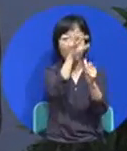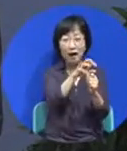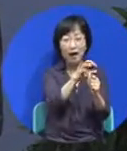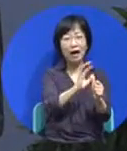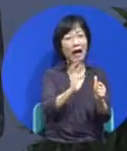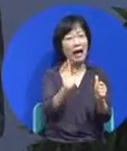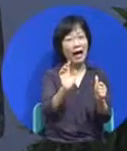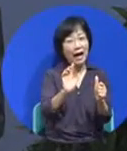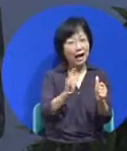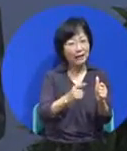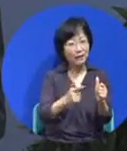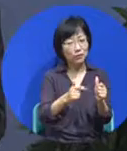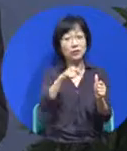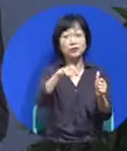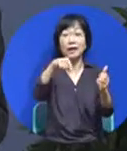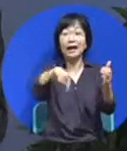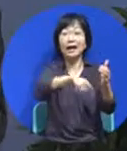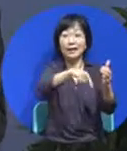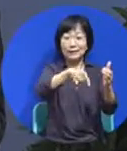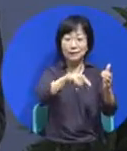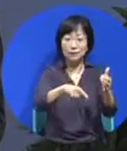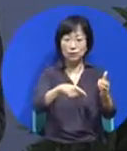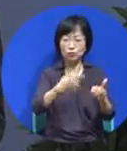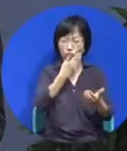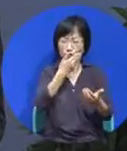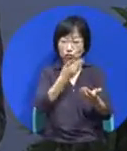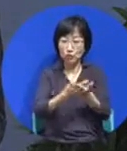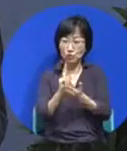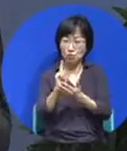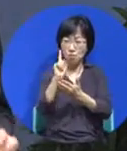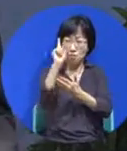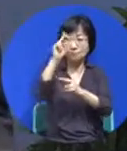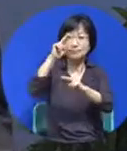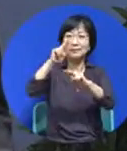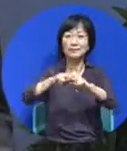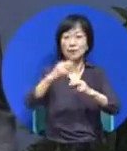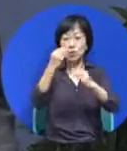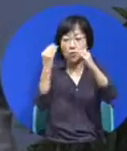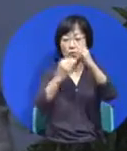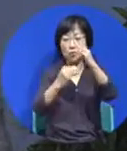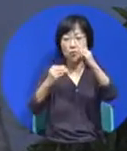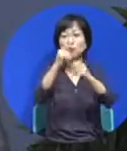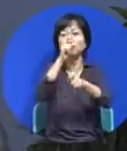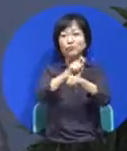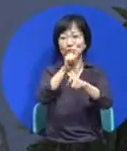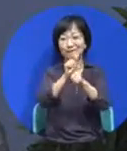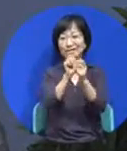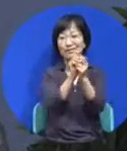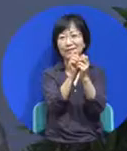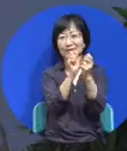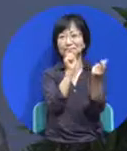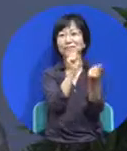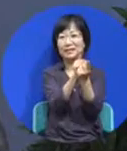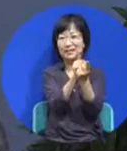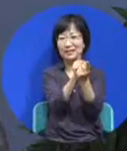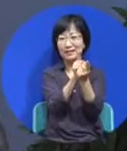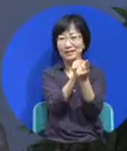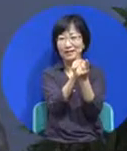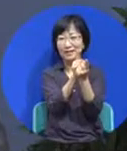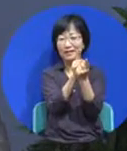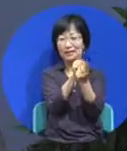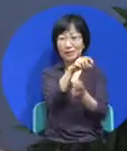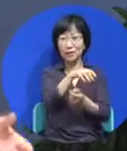고급 공무원을 만나게 되는 길이 된 겁니다. It wasn't that he was just going to prison. It was the way for him to meet these high-ranking